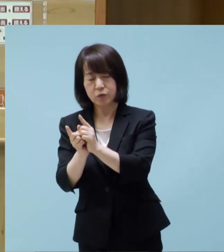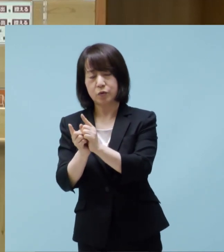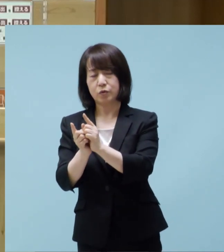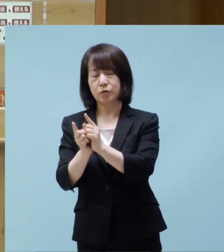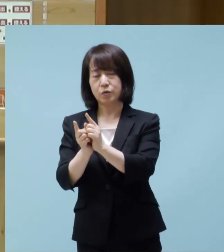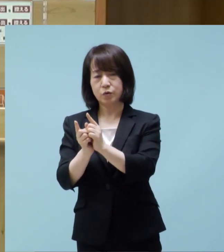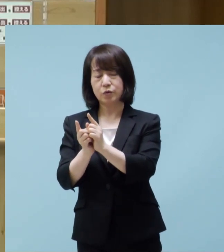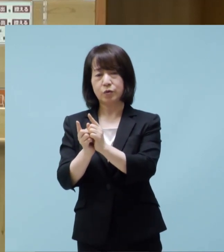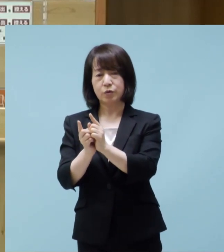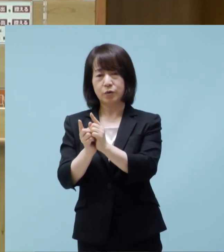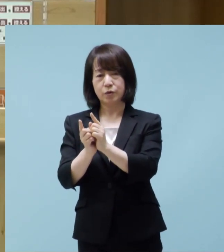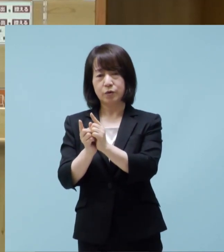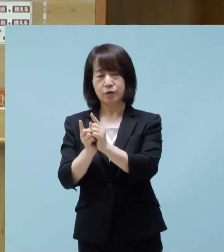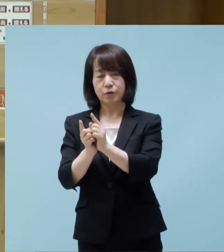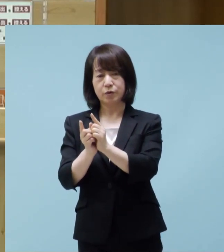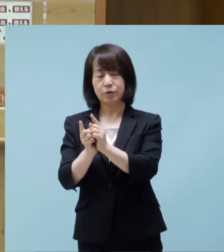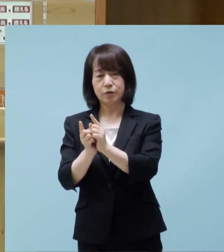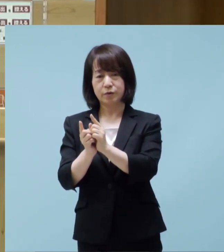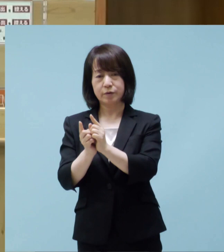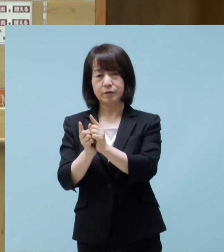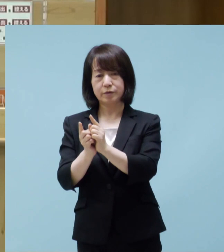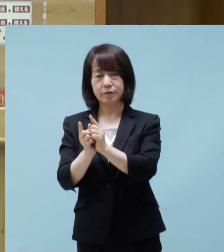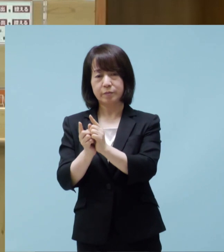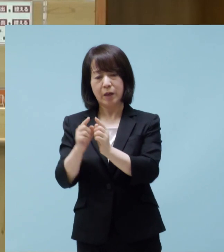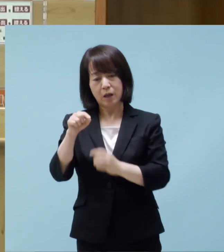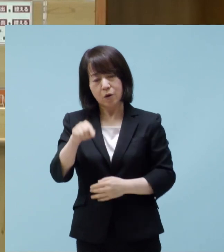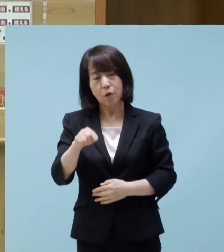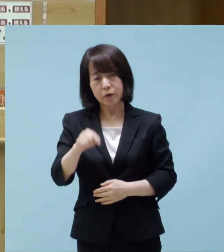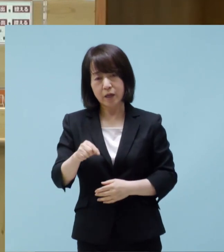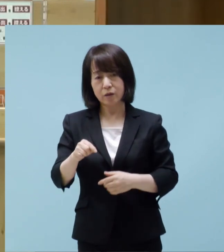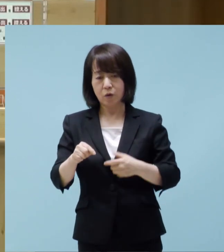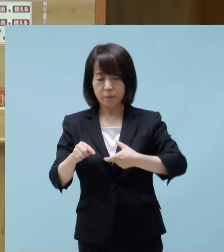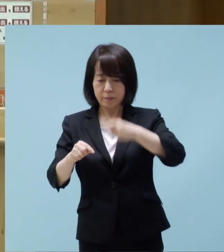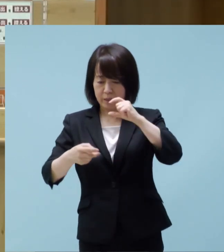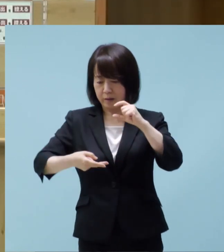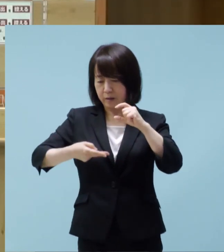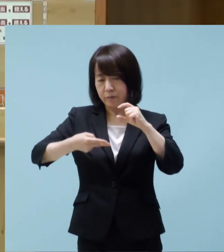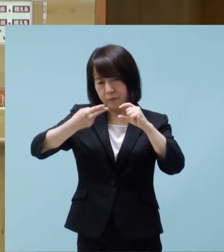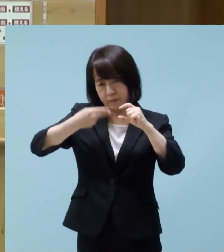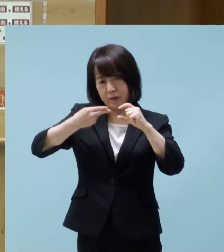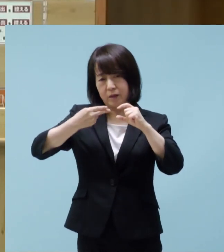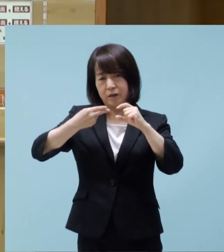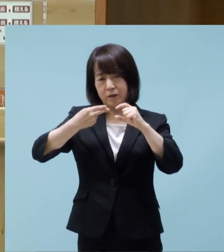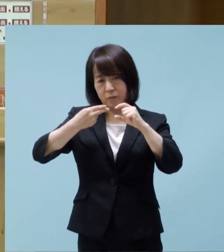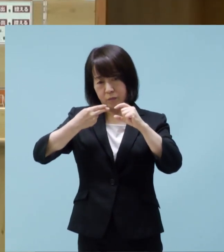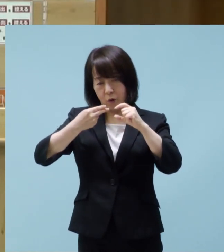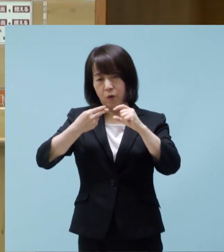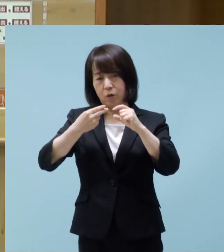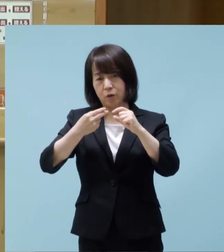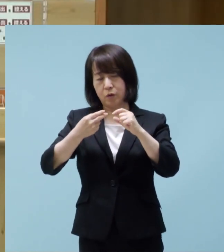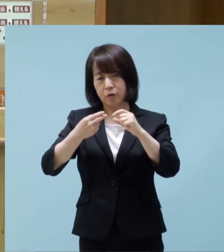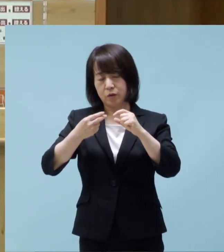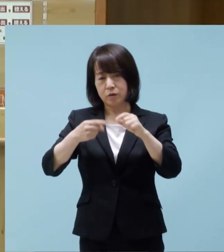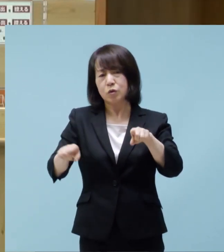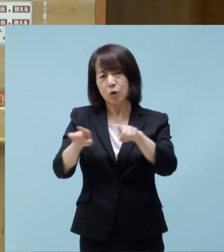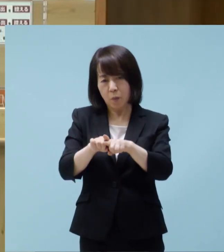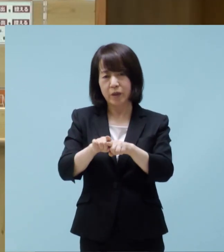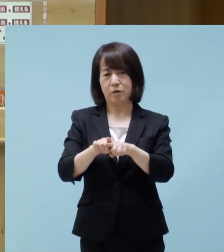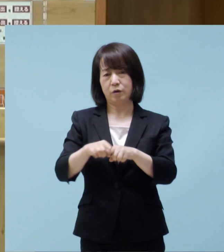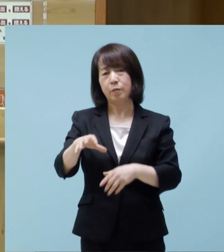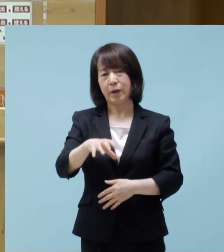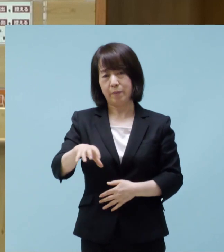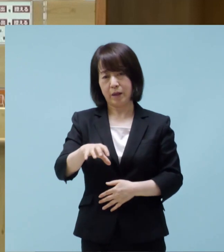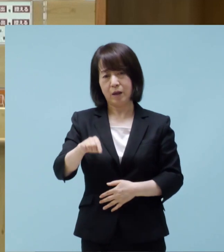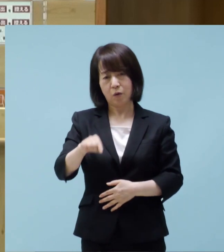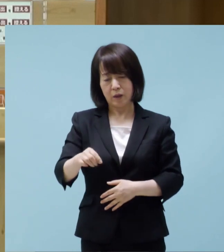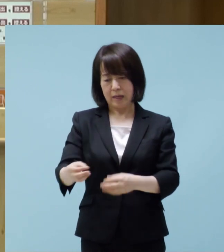ったまあ、なんて言うんでしょうか、飲食を伴う場面だったり、まあ、そういったところでの感染リスクっていうのはやはり大きい